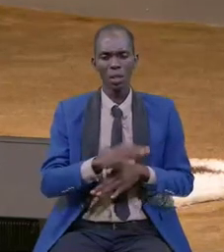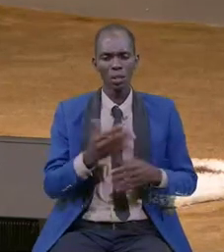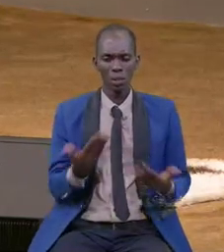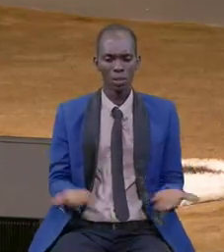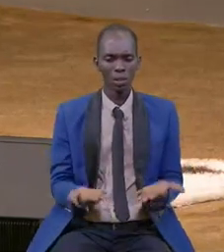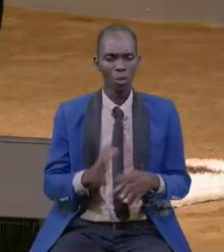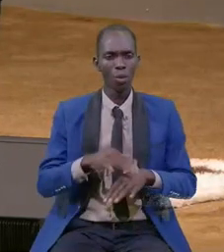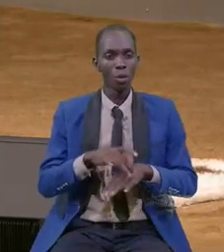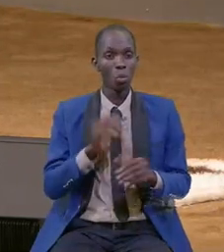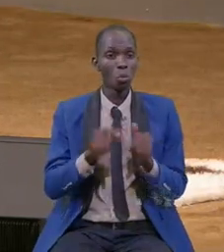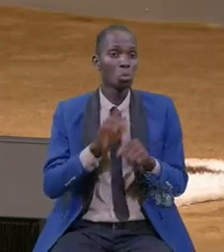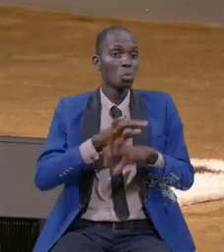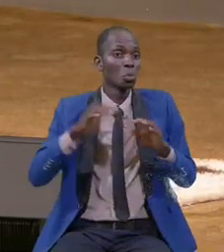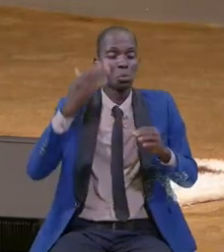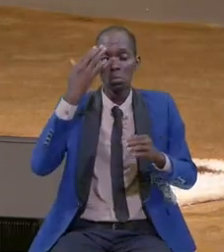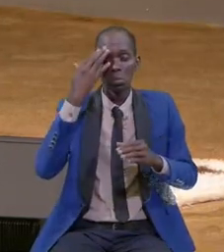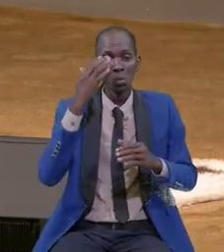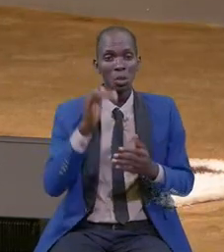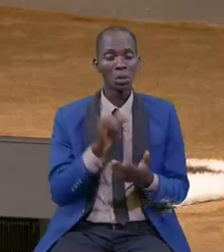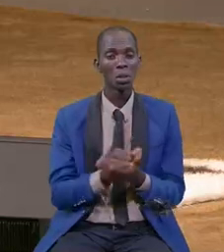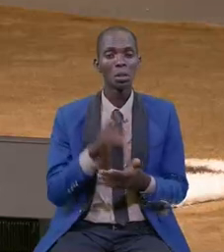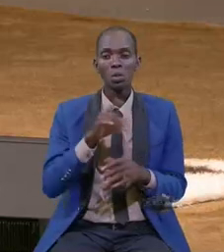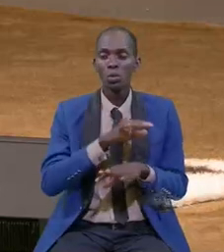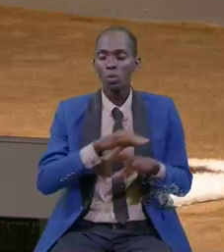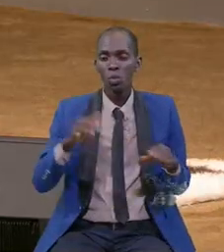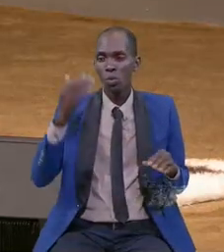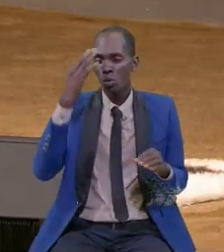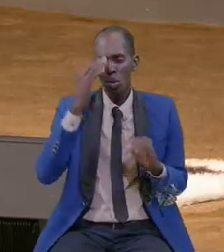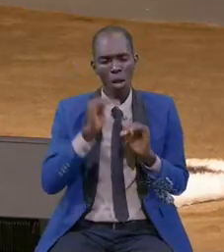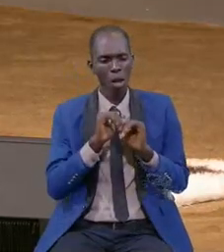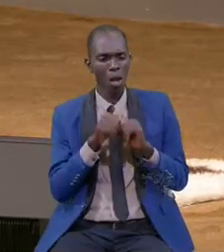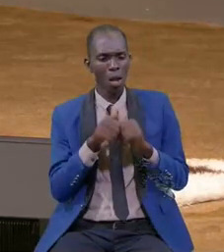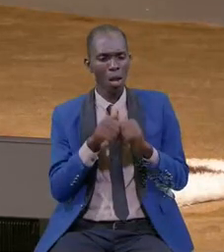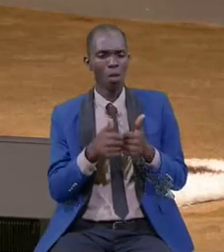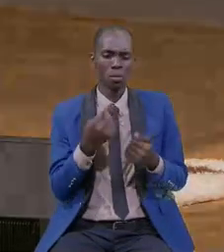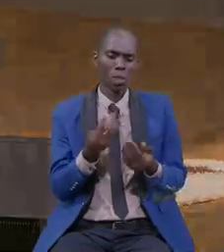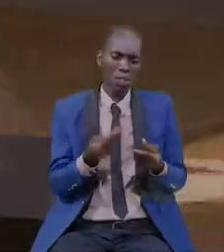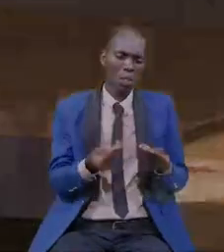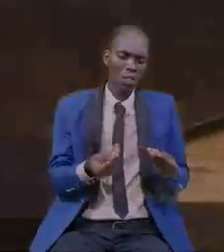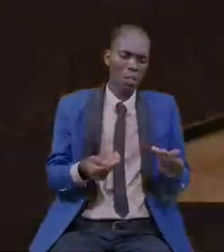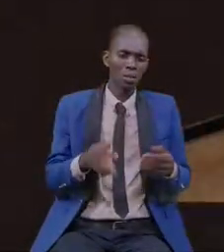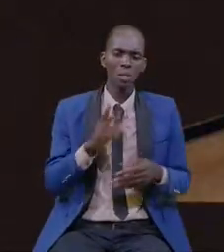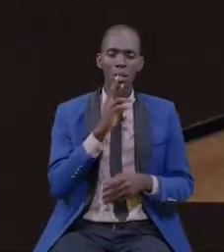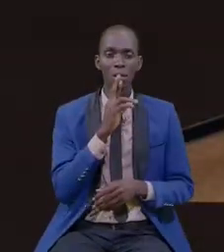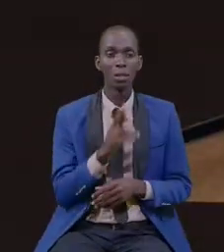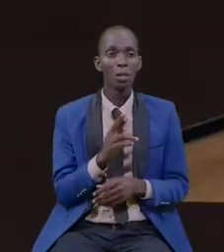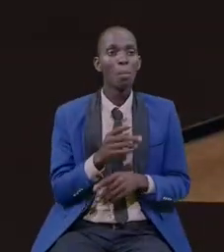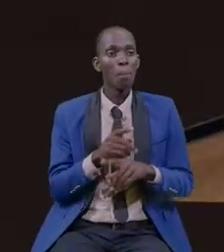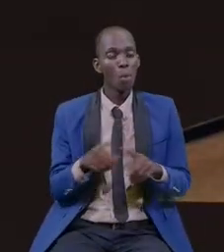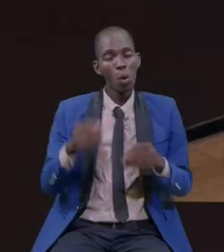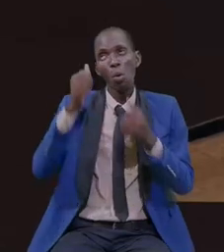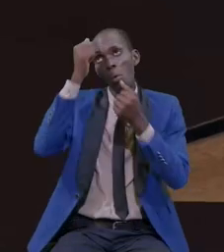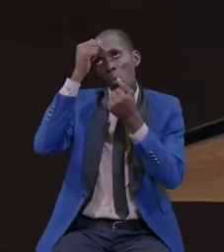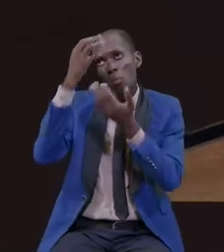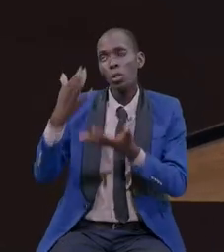pas et qu'il ne savait même pas comment la Terre ce à quoi ressemblait la terre mais il a obéi que